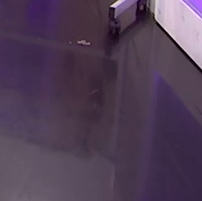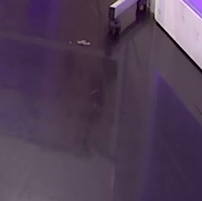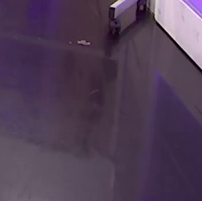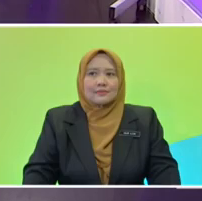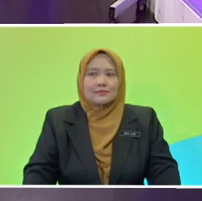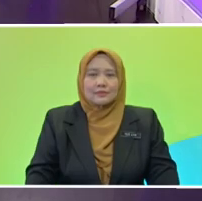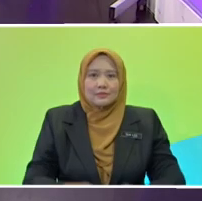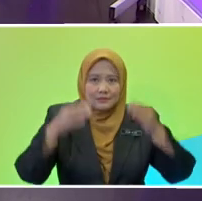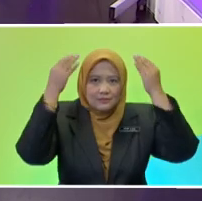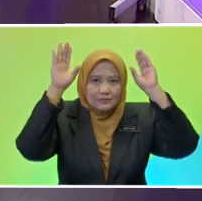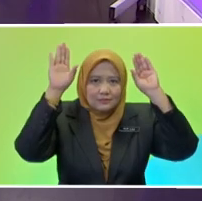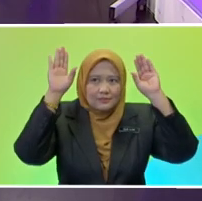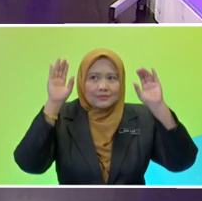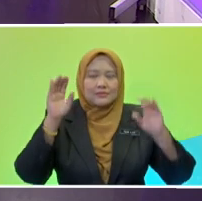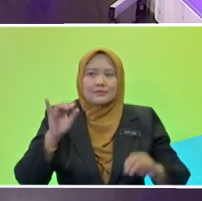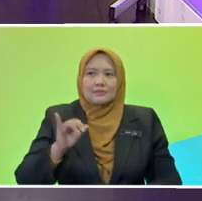ini